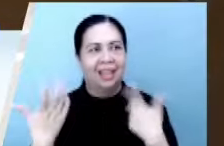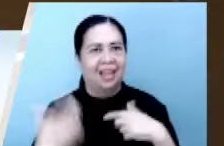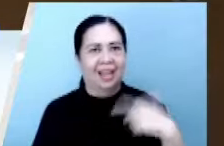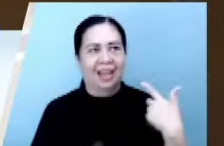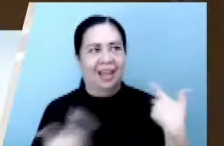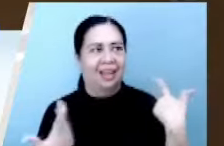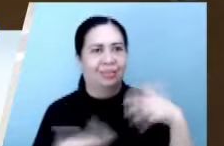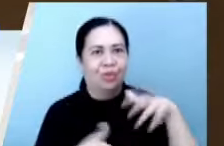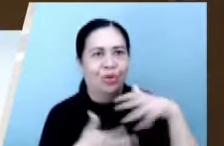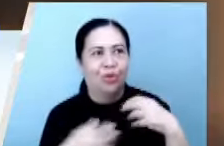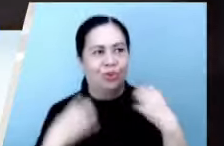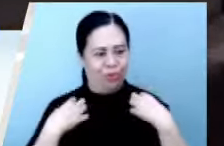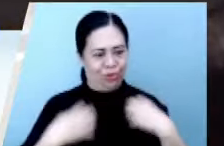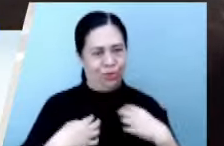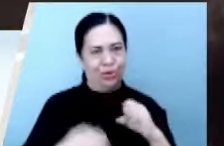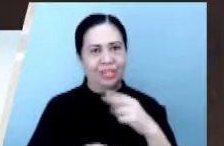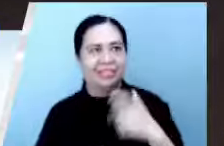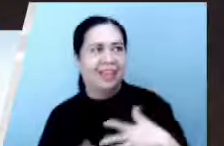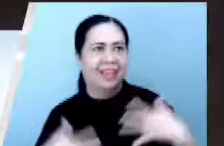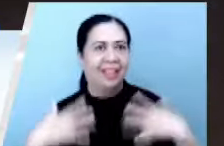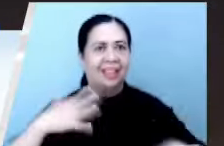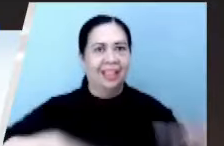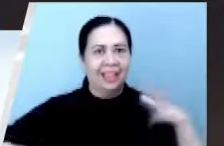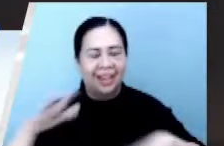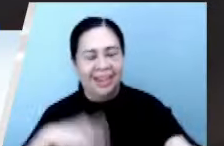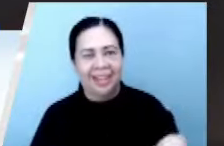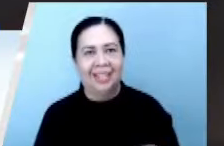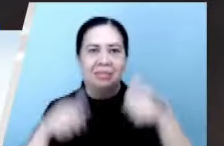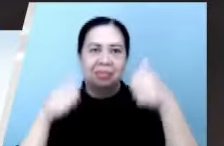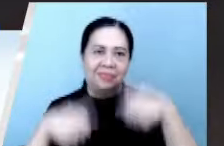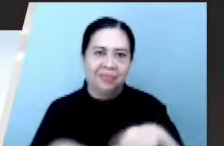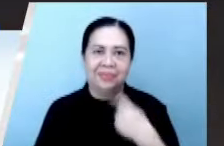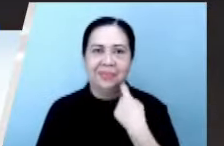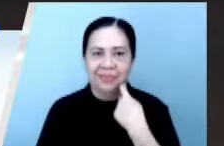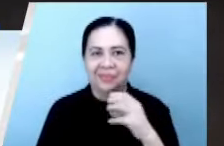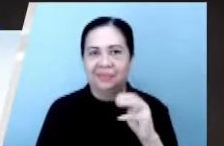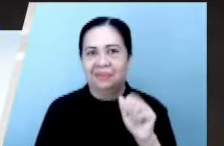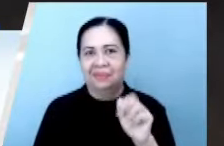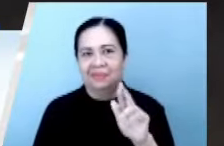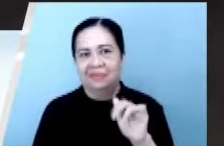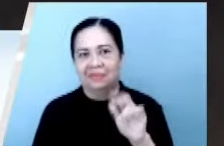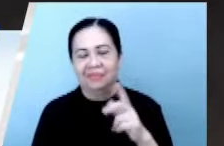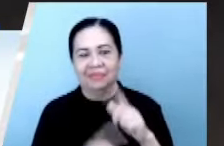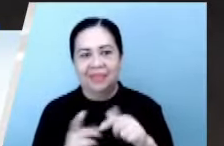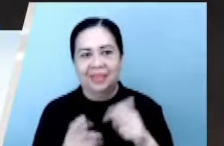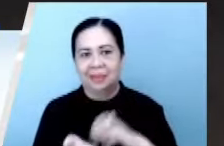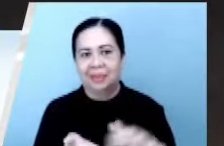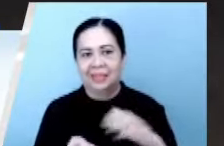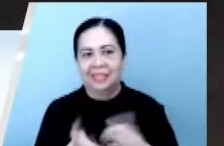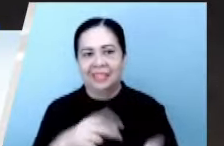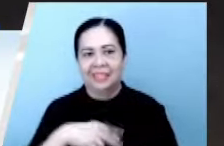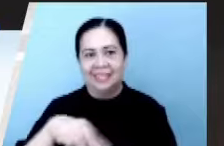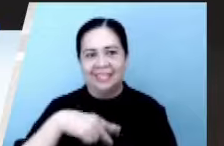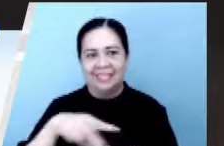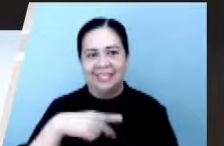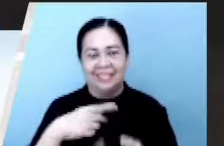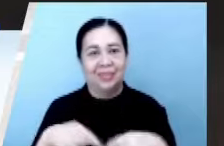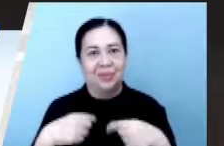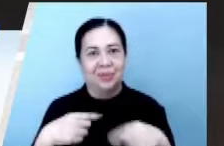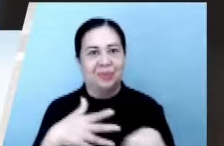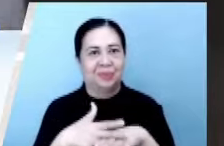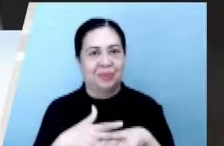may dress na floral. Nag-post pa recently si Marian na nagpa-practice ng sayaw habang naka-break sa taping.